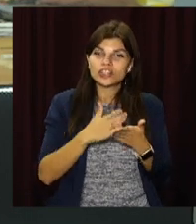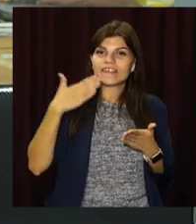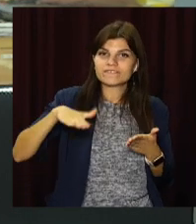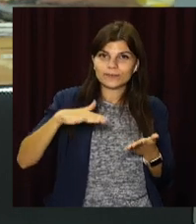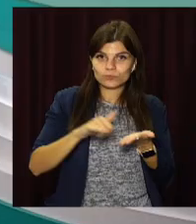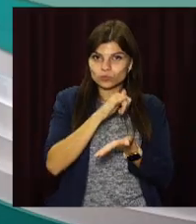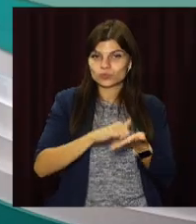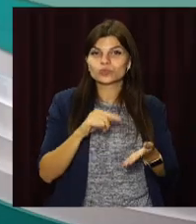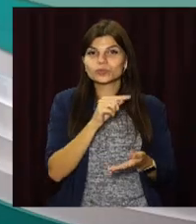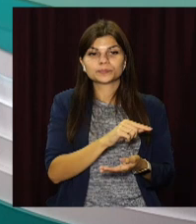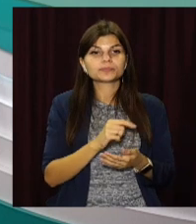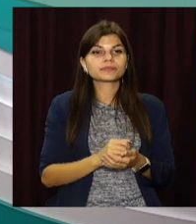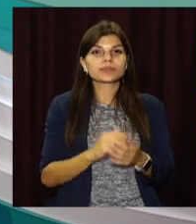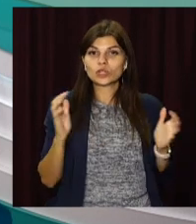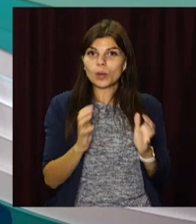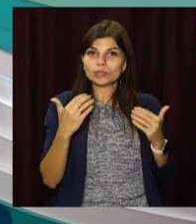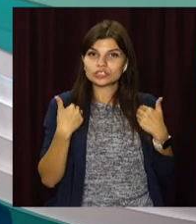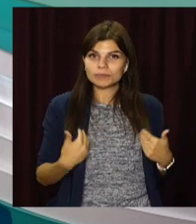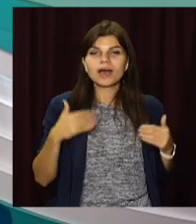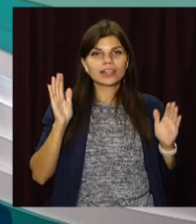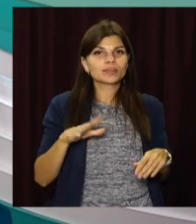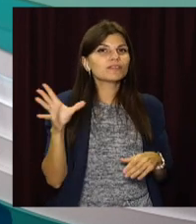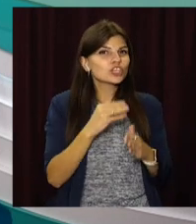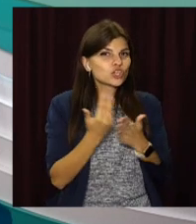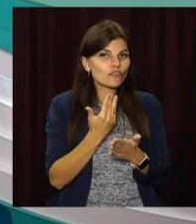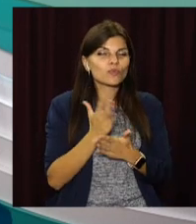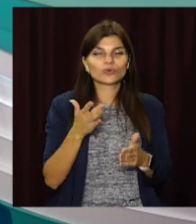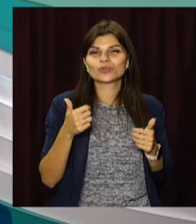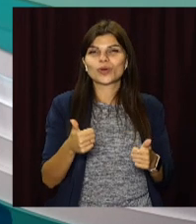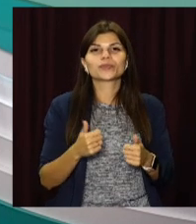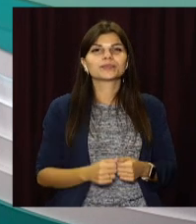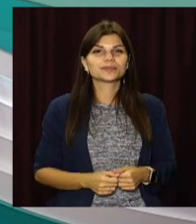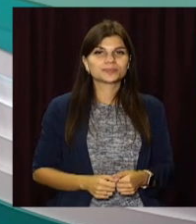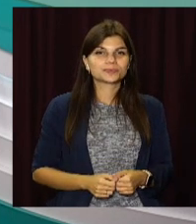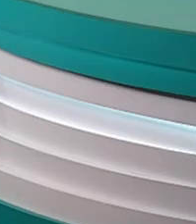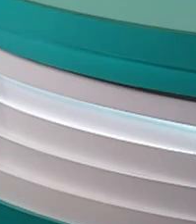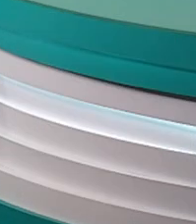на нашому YouTube-каналі. Бережіть себе і нехай всі новини будуть добрими.